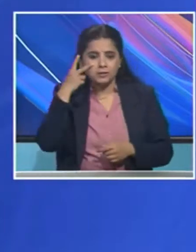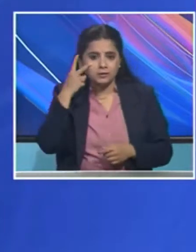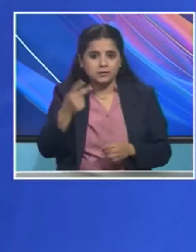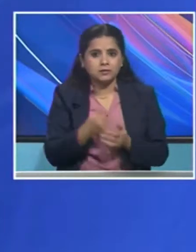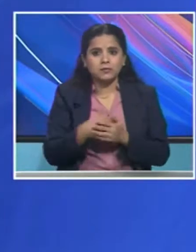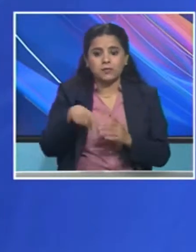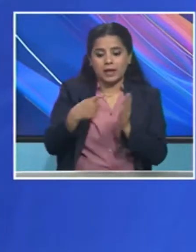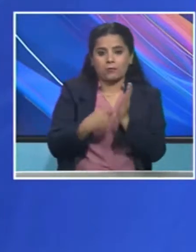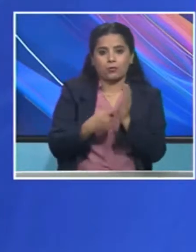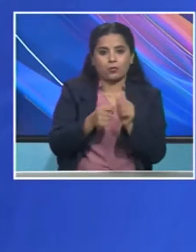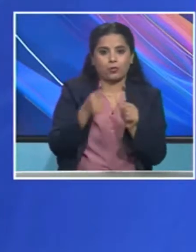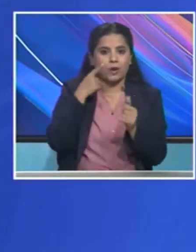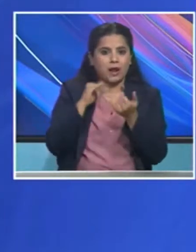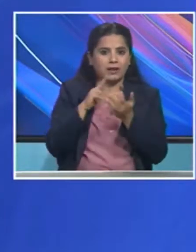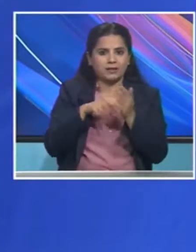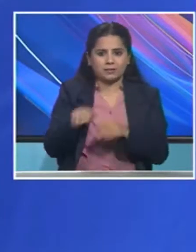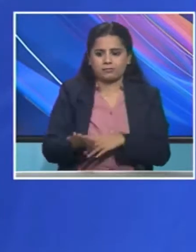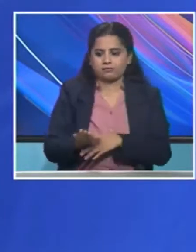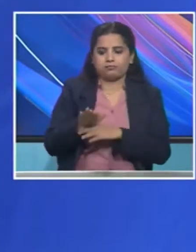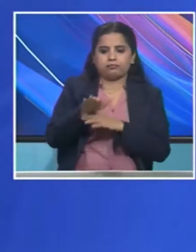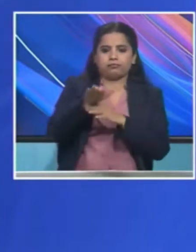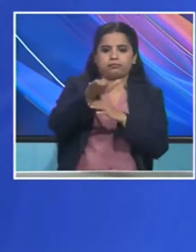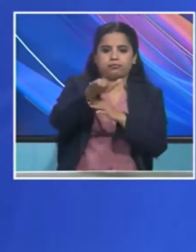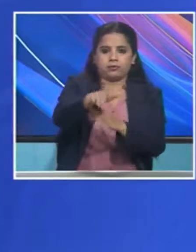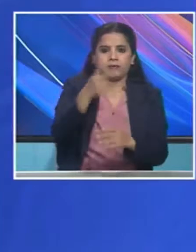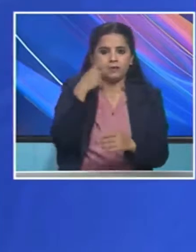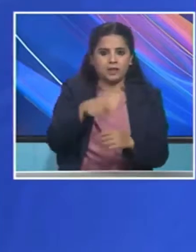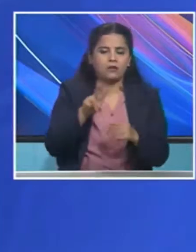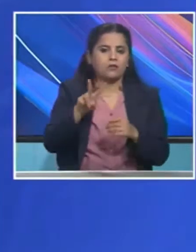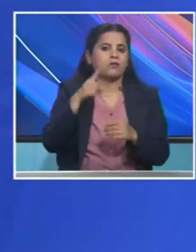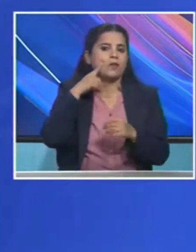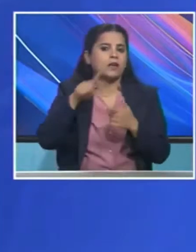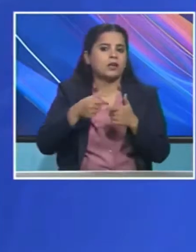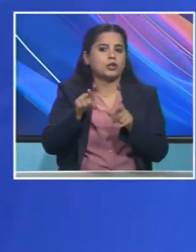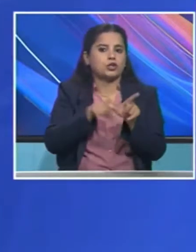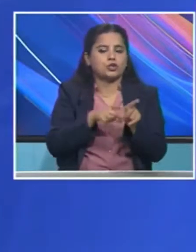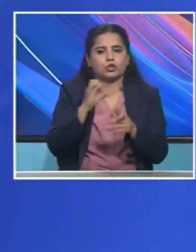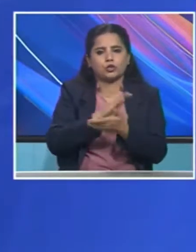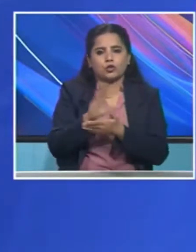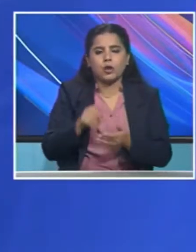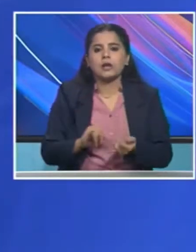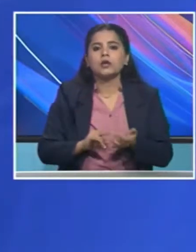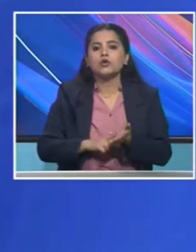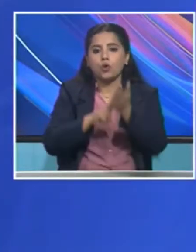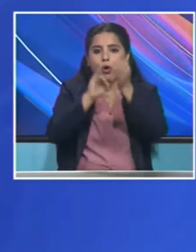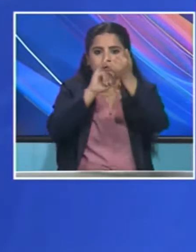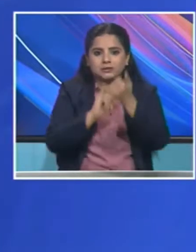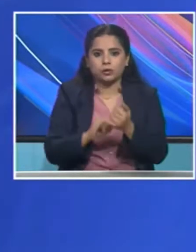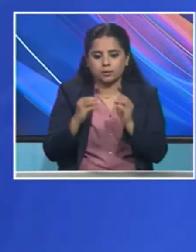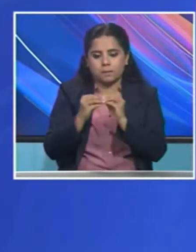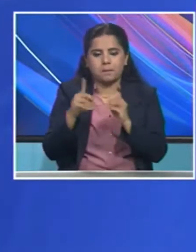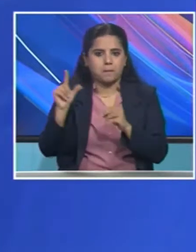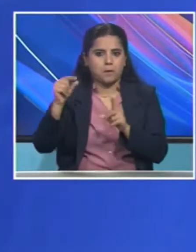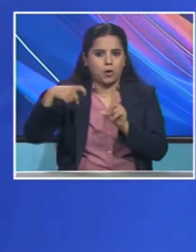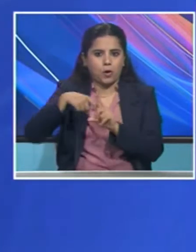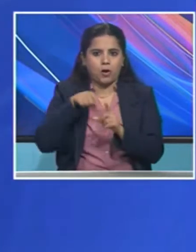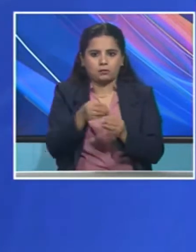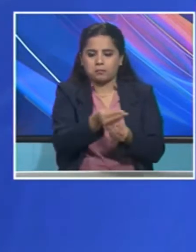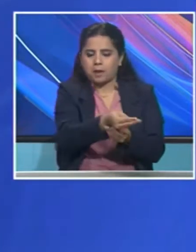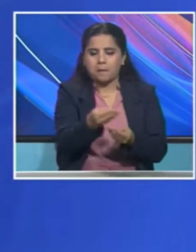रायसीना पहाड़ी से नीचे की ओर विजय चौक, नॉर्थ ब्लॉक, साउथ ब्लॉक,